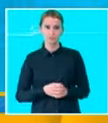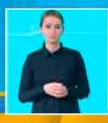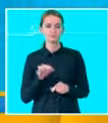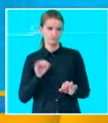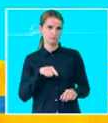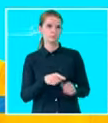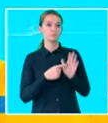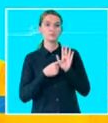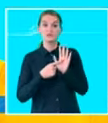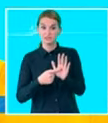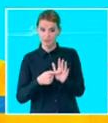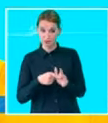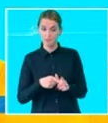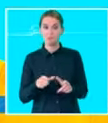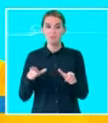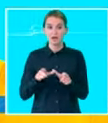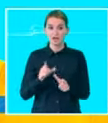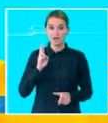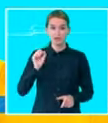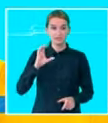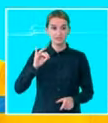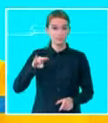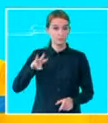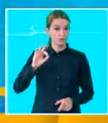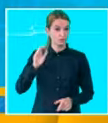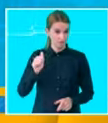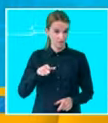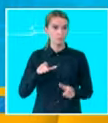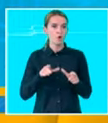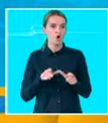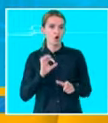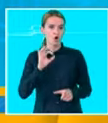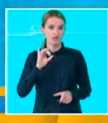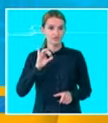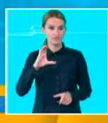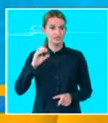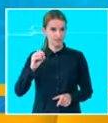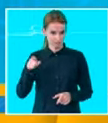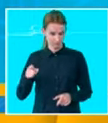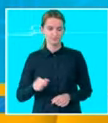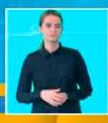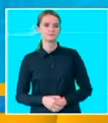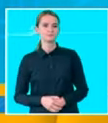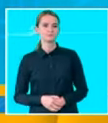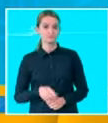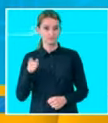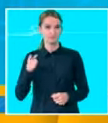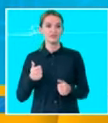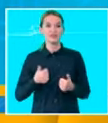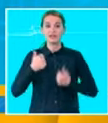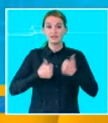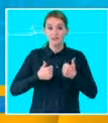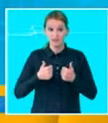Муасе, кандидат за вице-президент, Лозан Панов, кандидат за президент. Ами, не може ли да